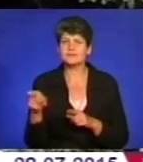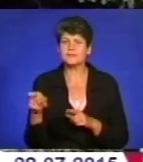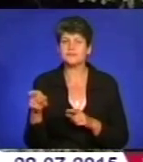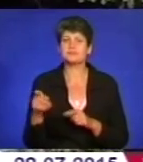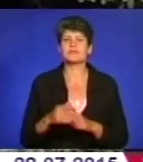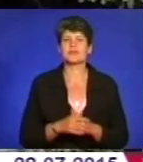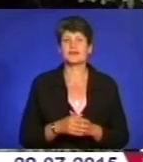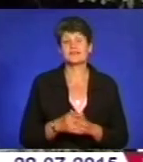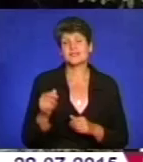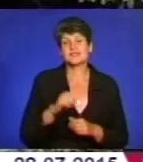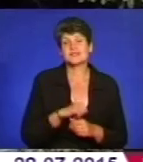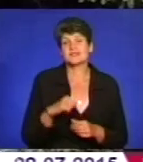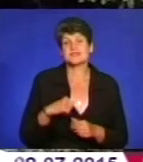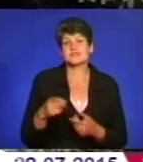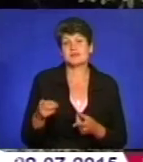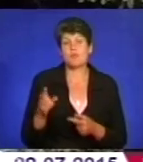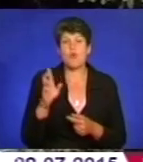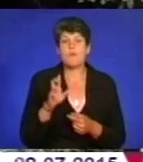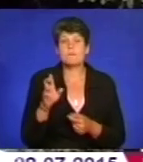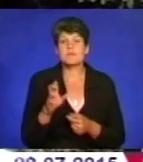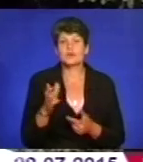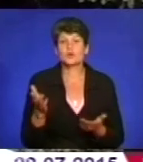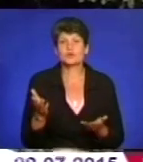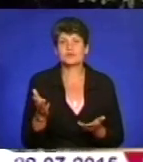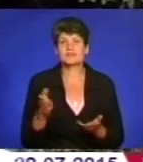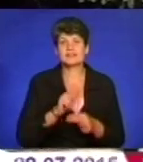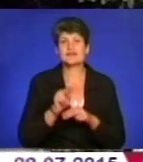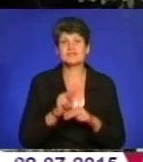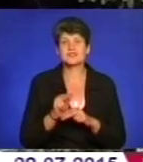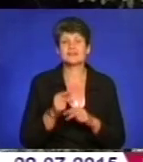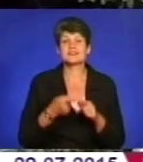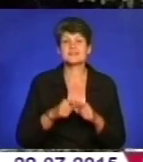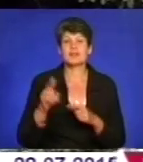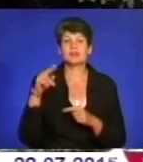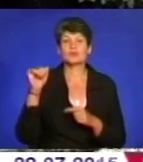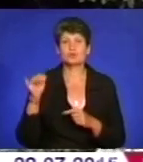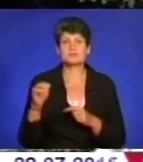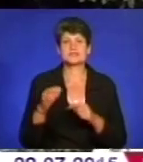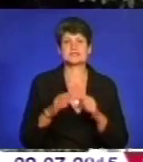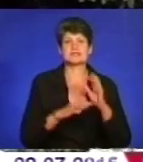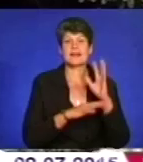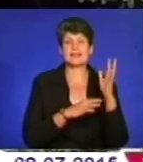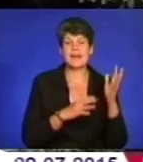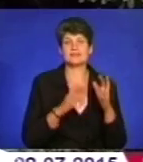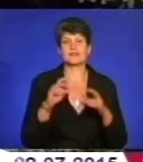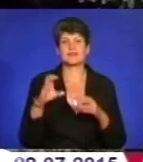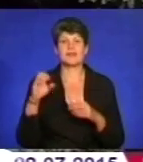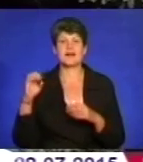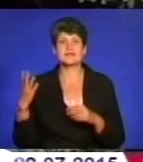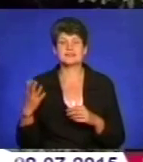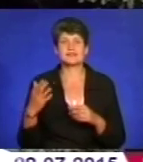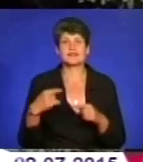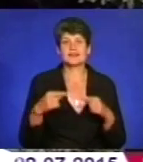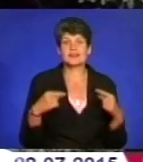але так він сам, по біології що? Навчив його, це дуб, це клен, це ясен, це ось такий гриб, їстівний, не їстівний. А